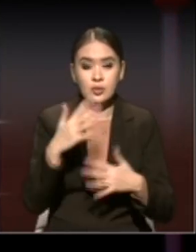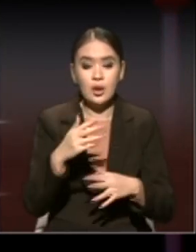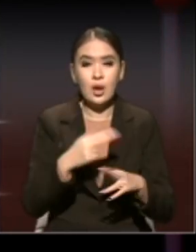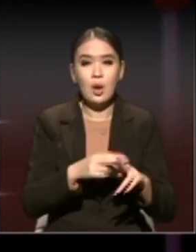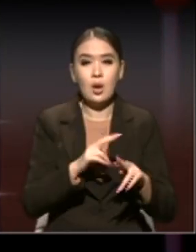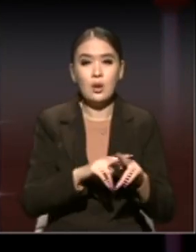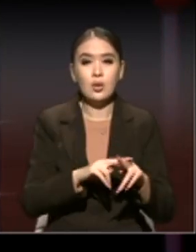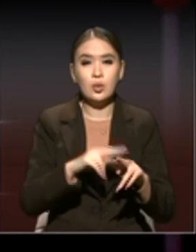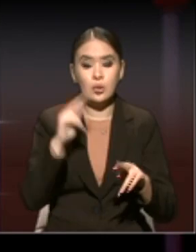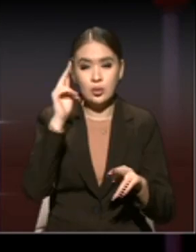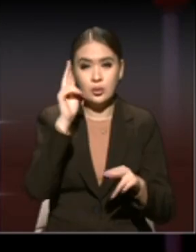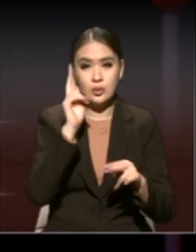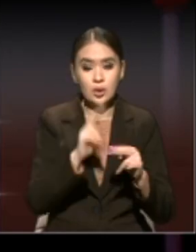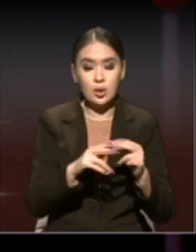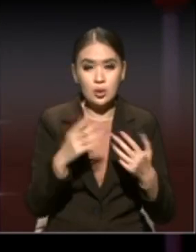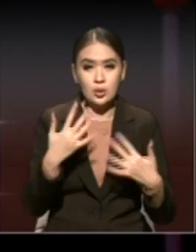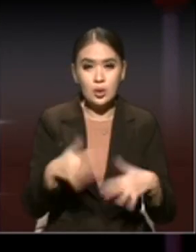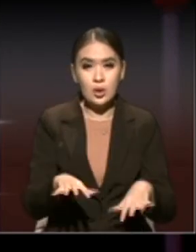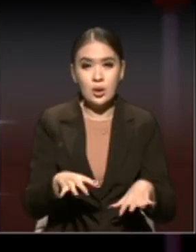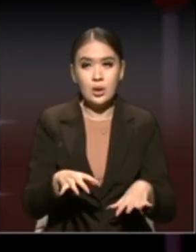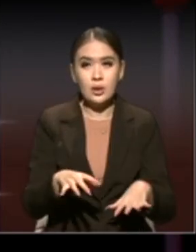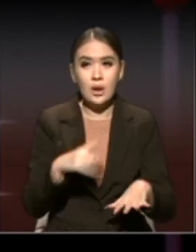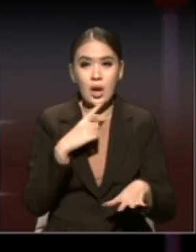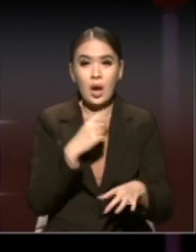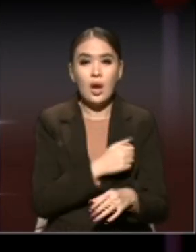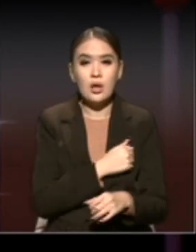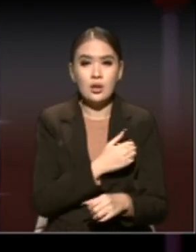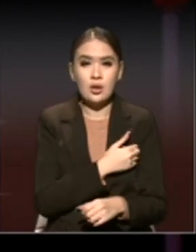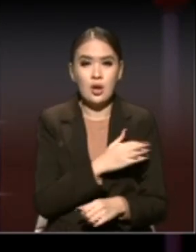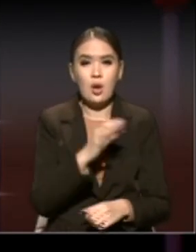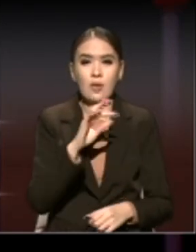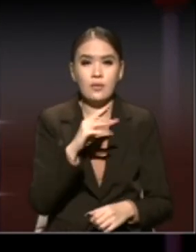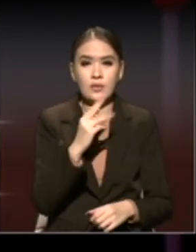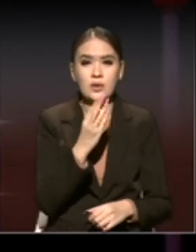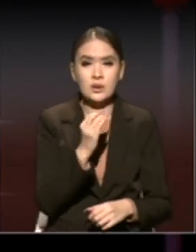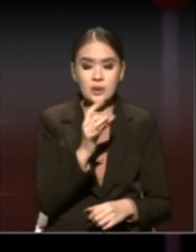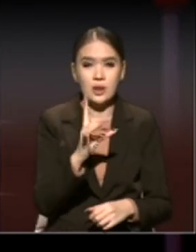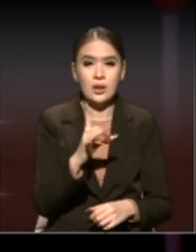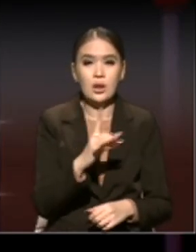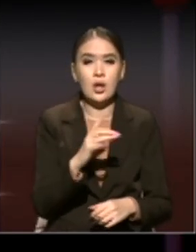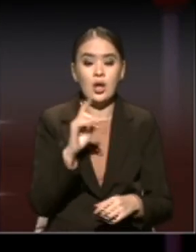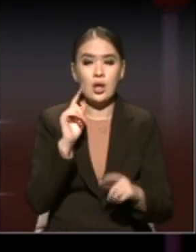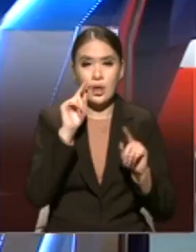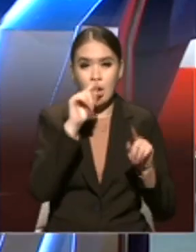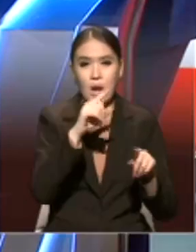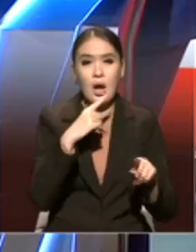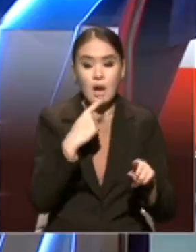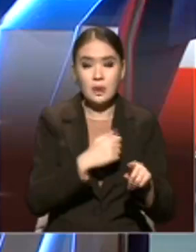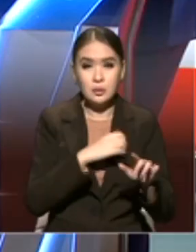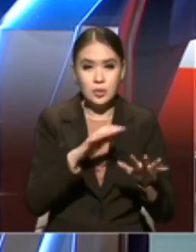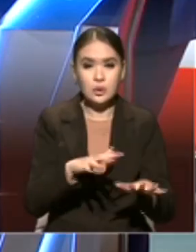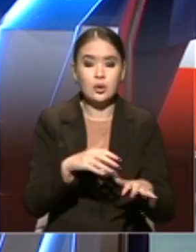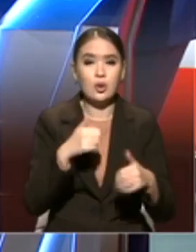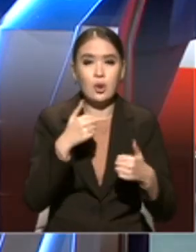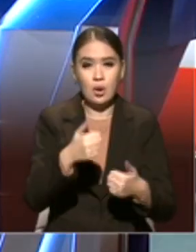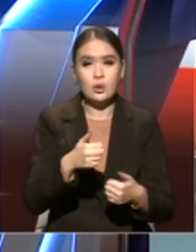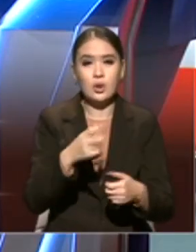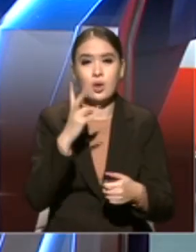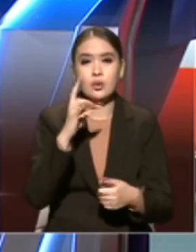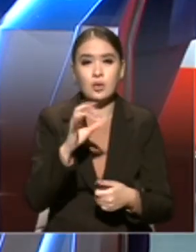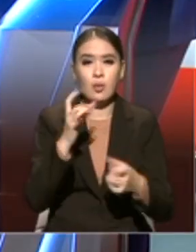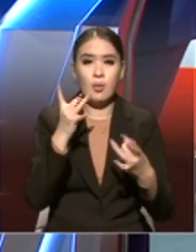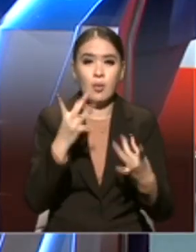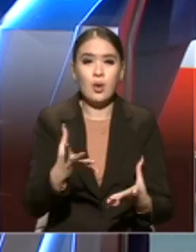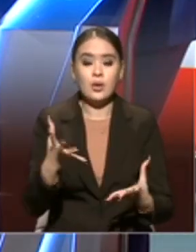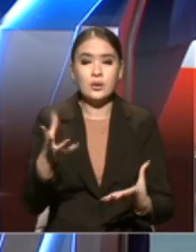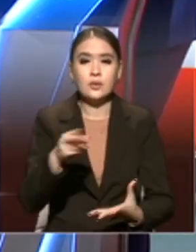офицерлік өзім міндетімді армияда атқарам дейтін болса, әскерде бұл жақсы жағдай. Ал жай ғана офицерлік атақты алып,